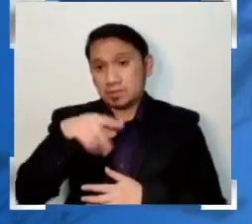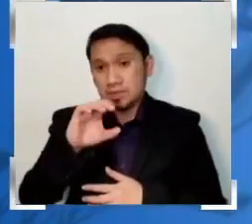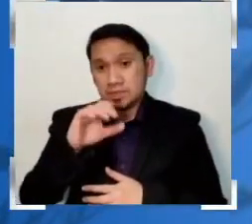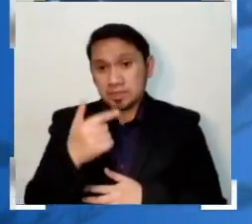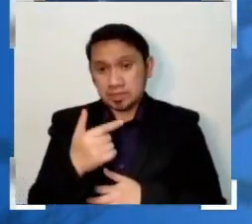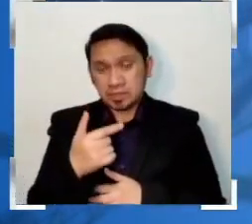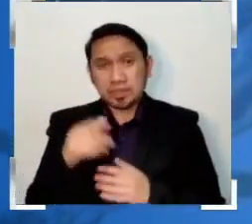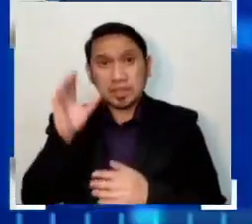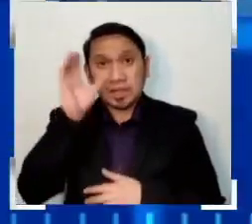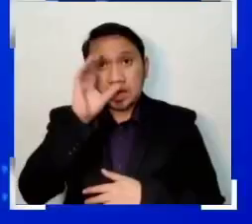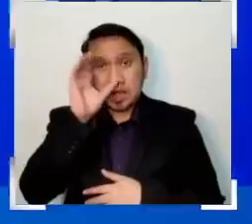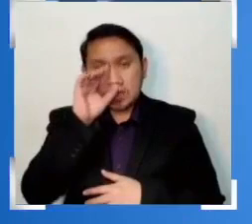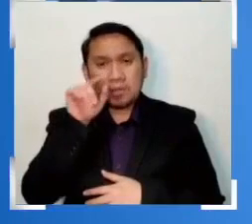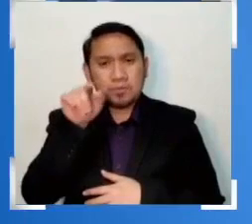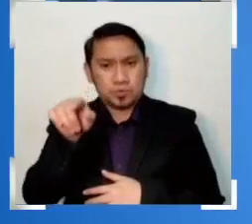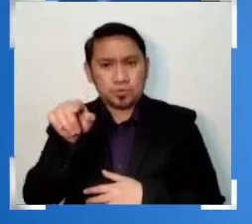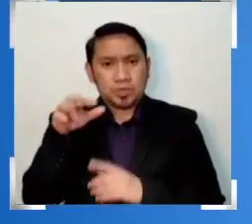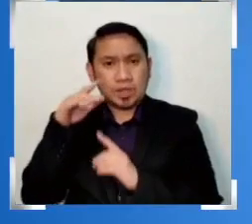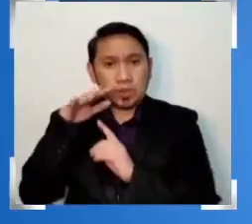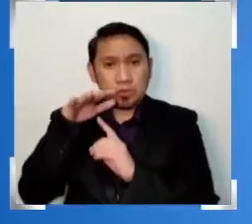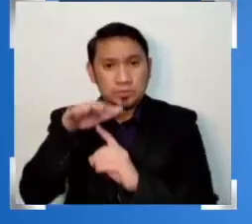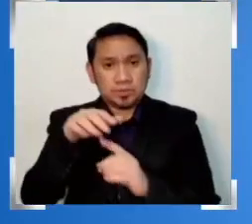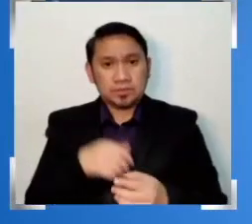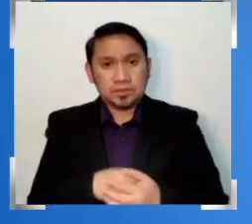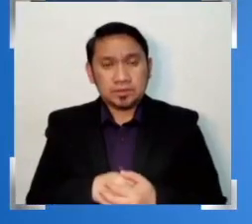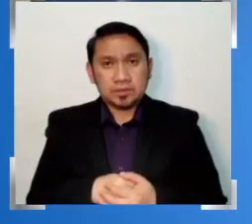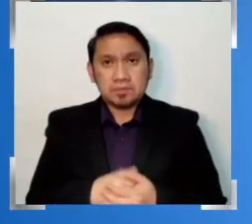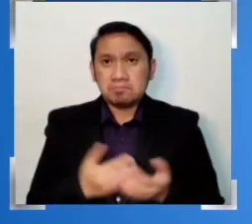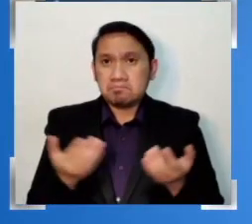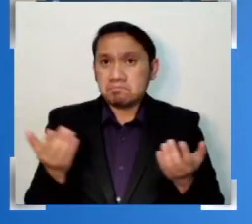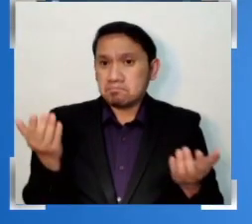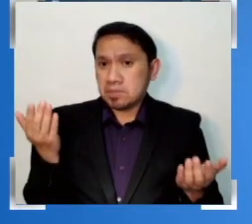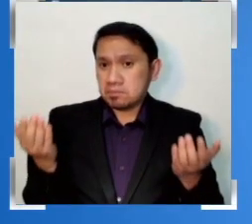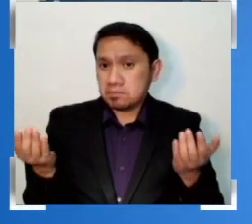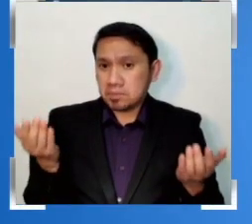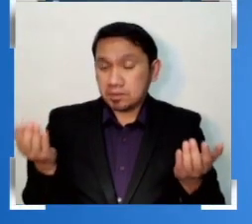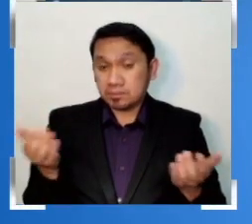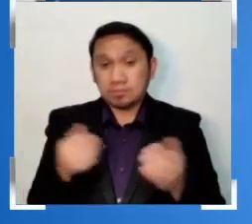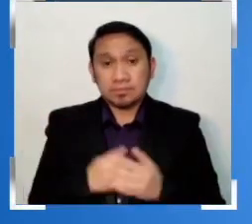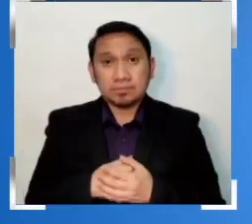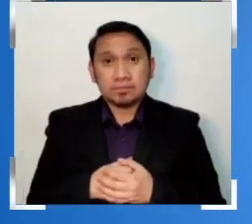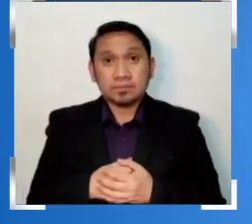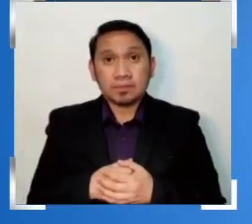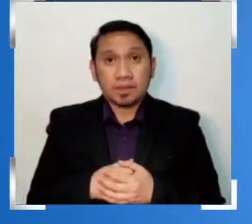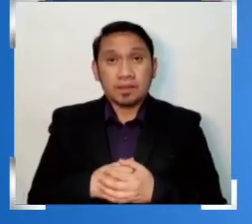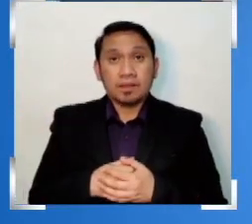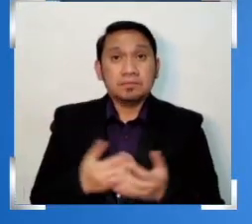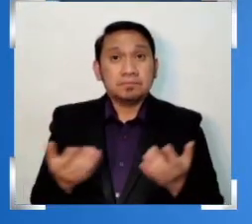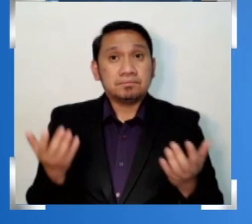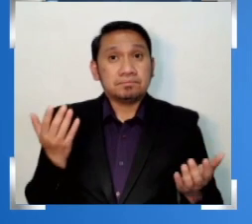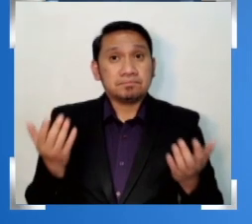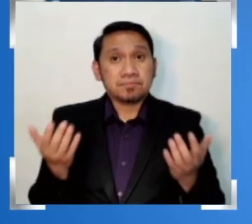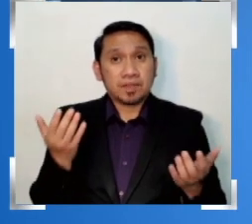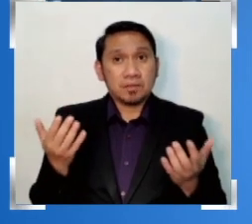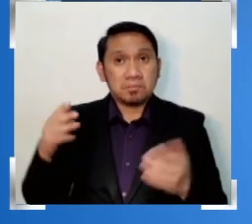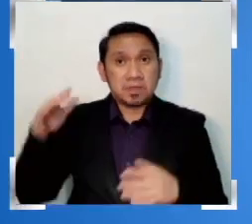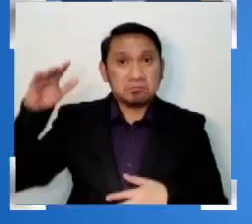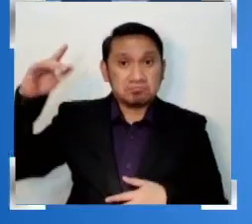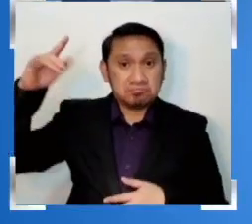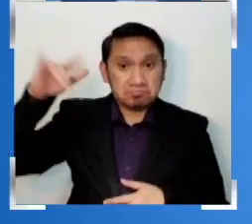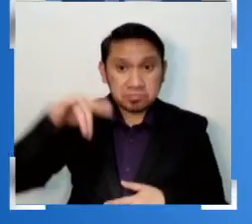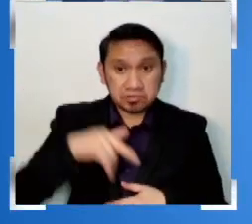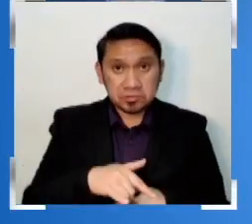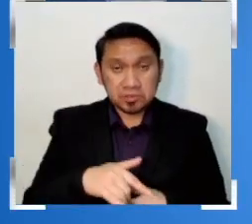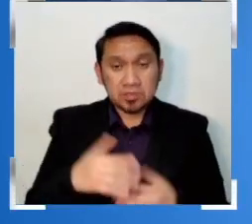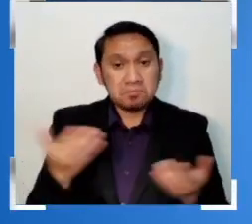para hanapin ang helicopter. Most probably, if the chopper nag-crash, so ito yung position niya kung saan